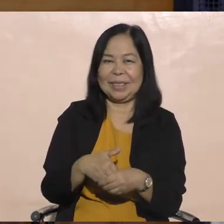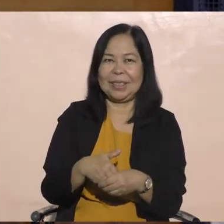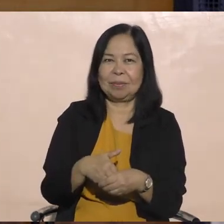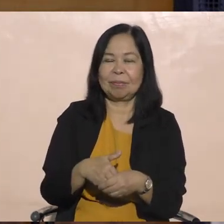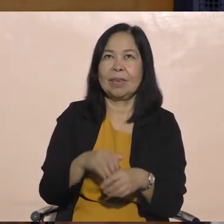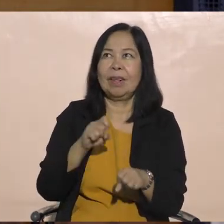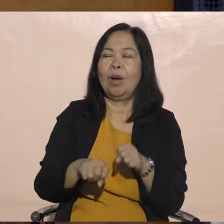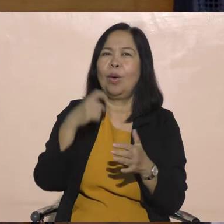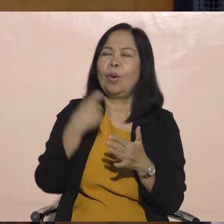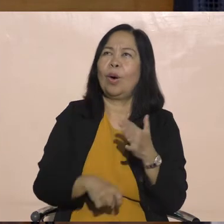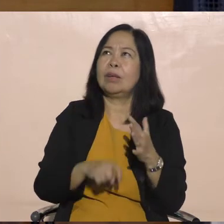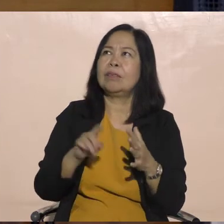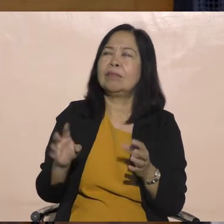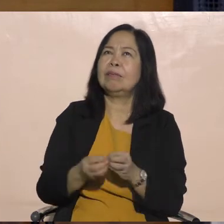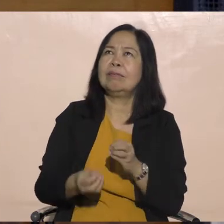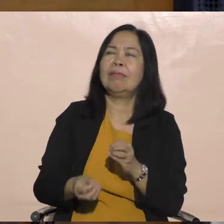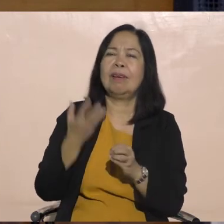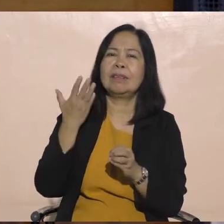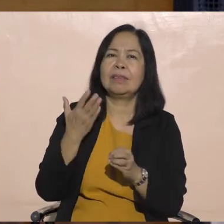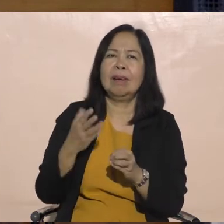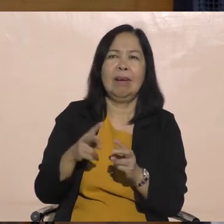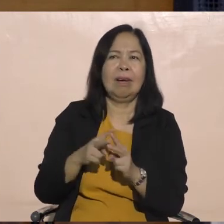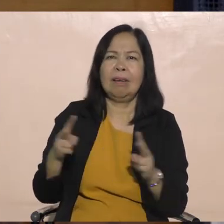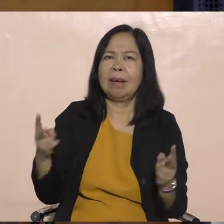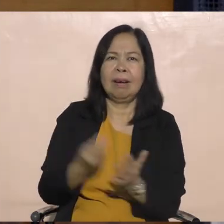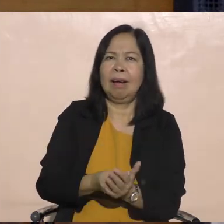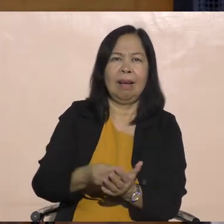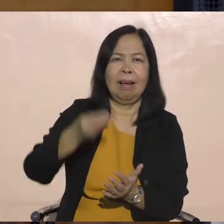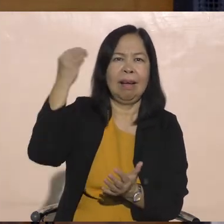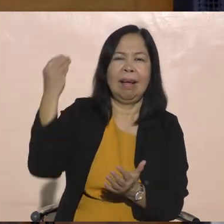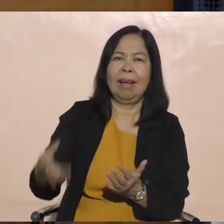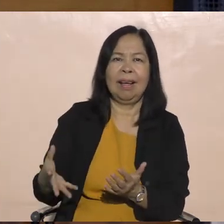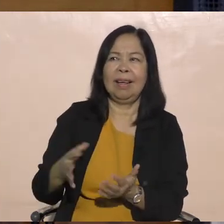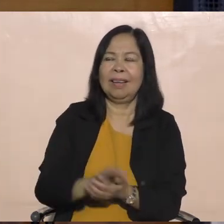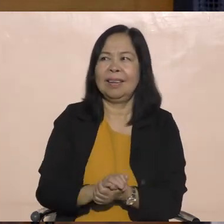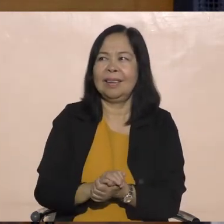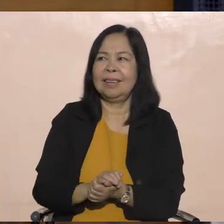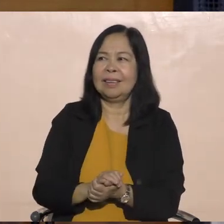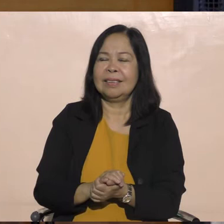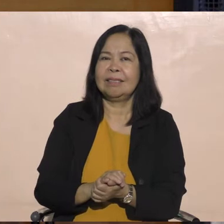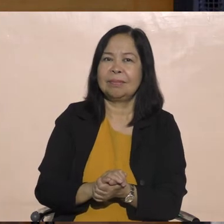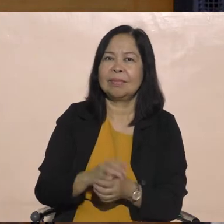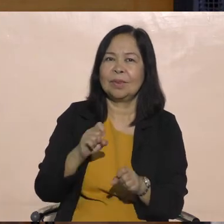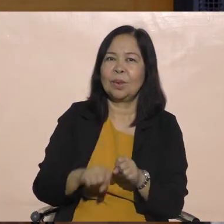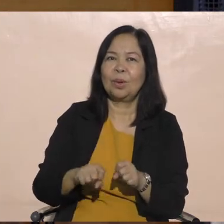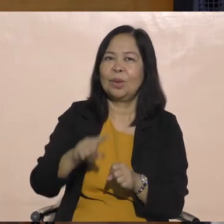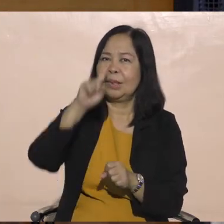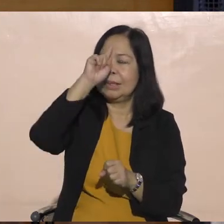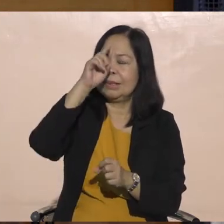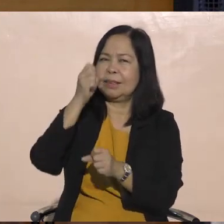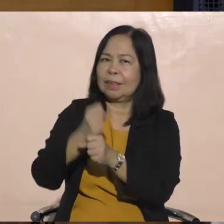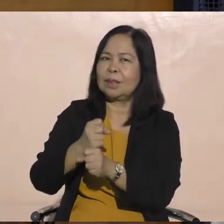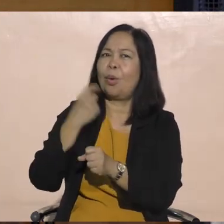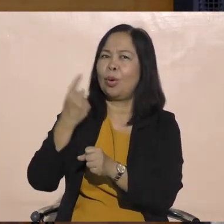kadako. Sa among nagasto, mga kaigsoonan, may ko nga, asa man taon mi makakuha ni ini nga kwarta nga. Sa ingon ako gaganina lagi sinugdanan. Nagsalig lang ko,